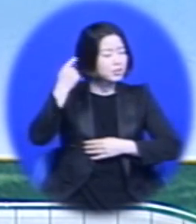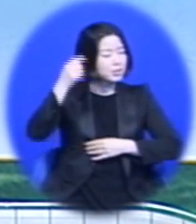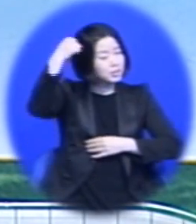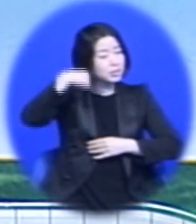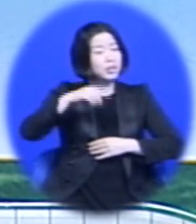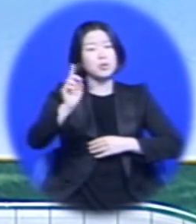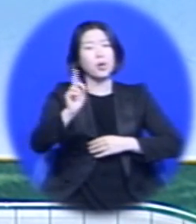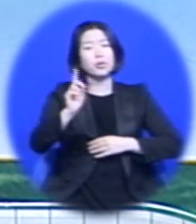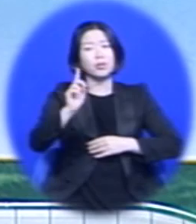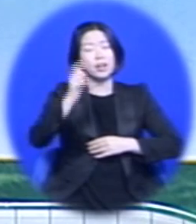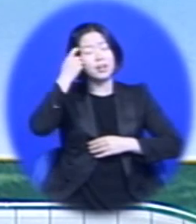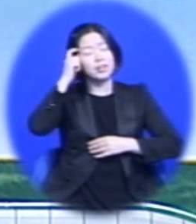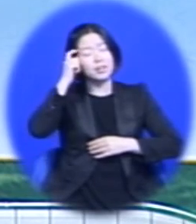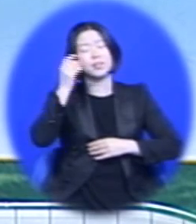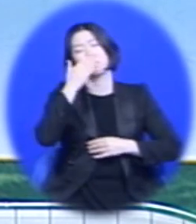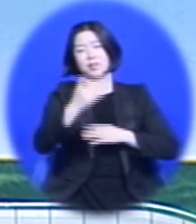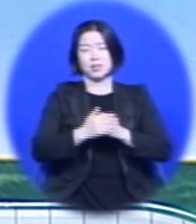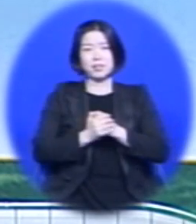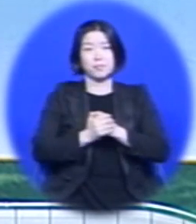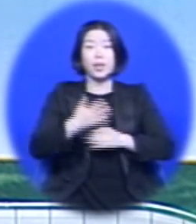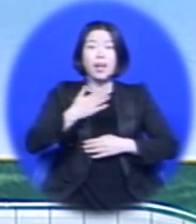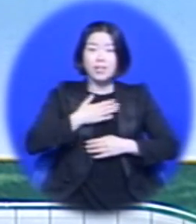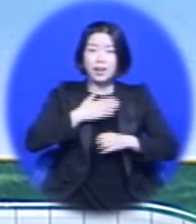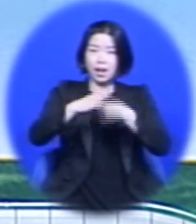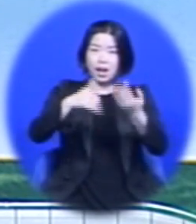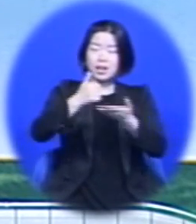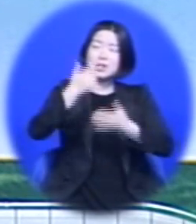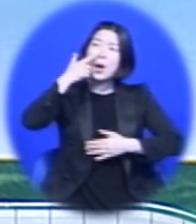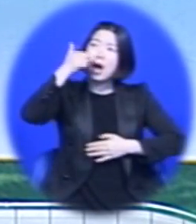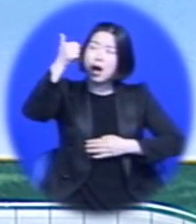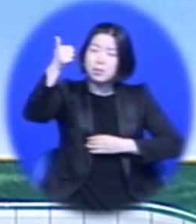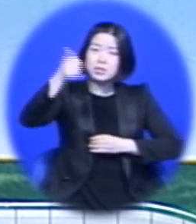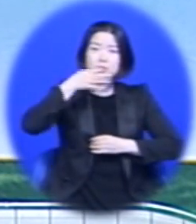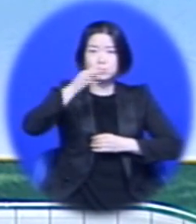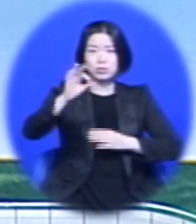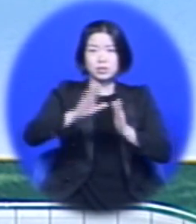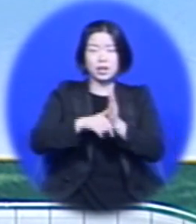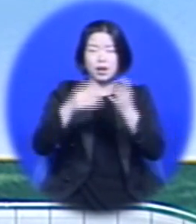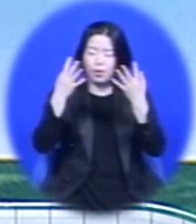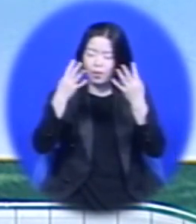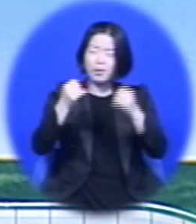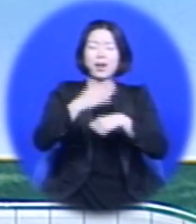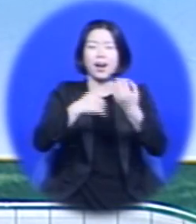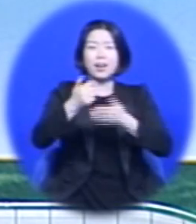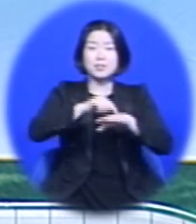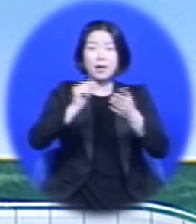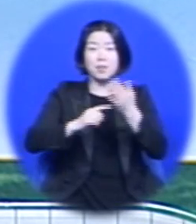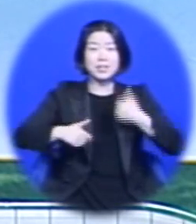하는 게 깨달아지더라고요. 하나님이 내가 아버지라고 부를 때 얼마나 하나님 마음이